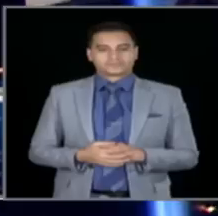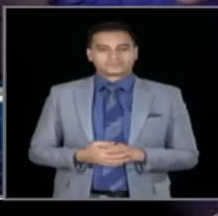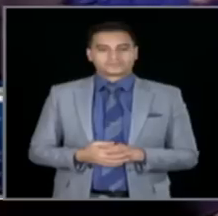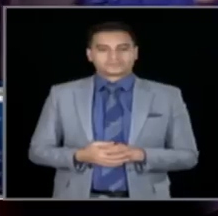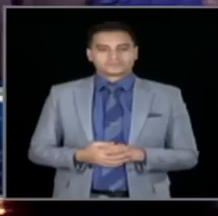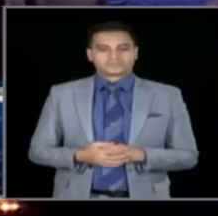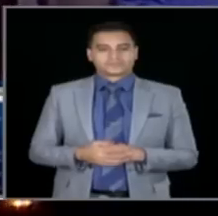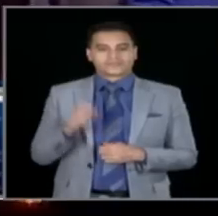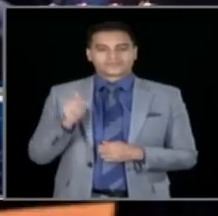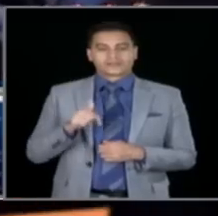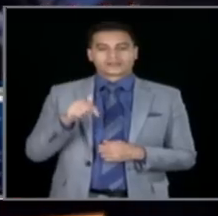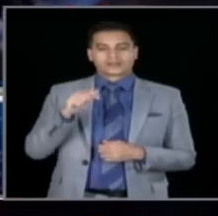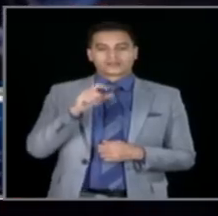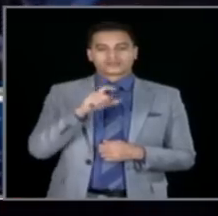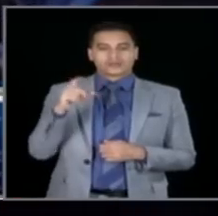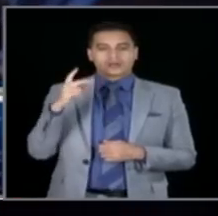في فبراير